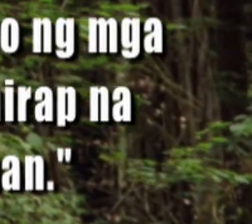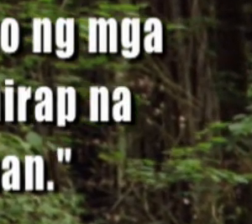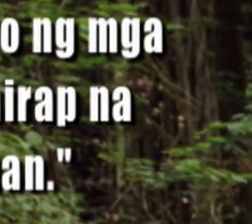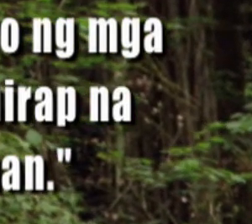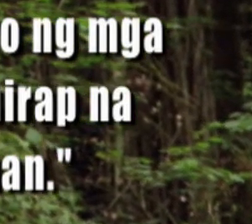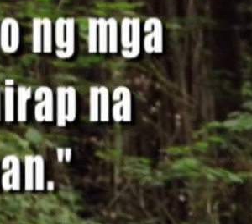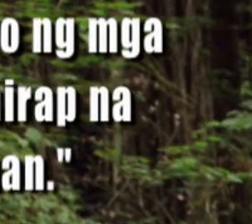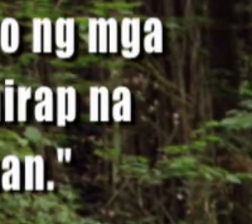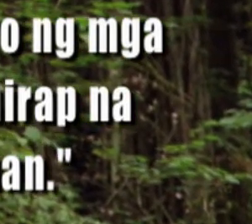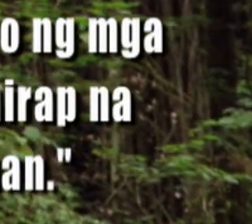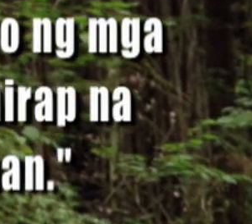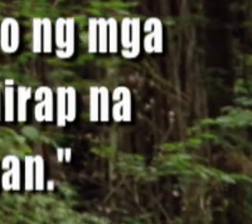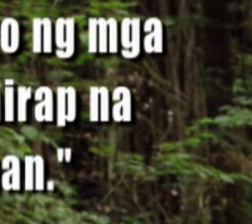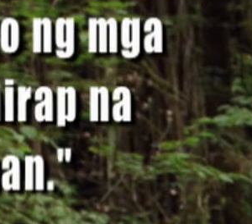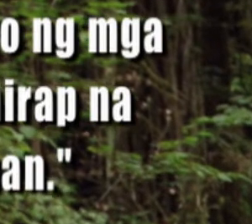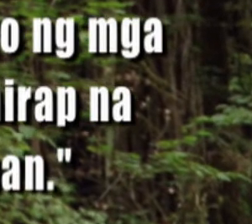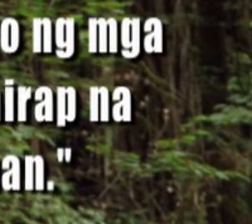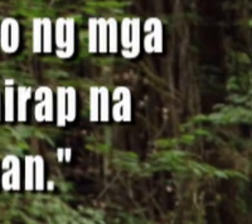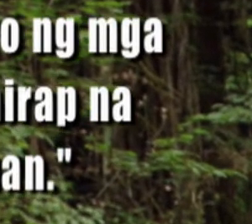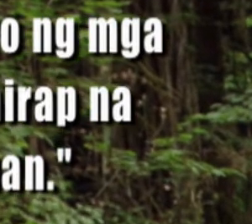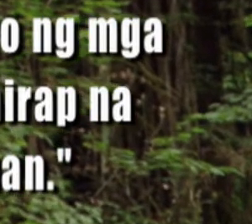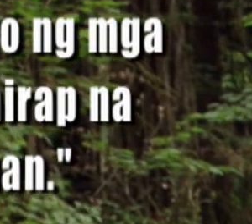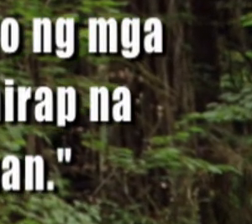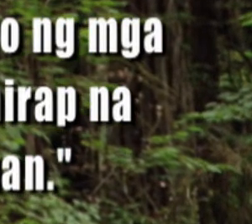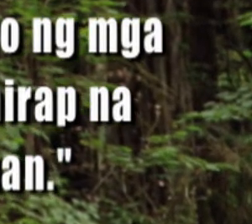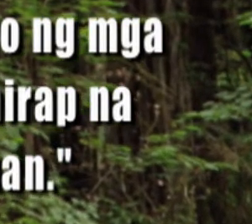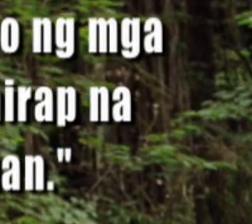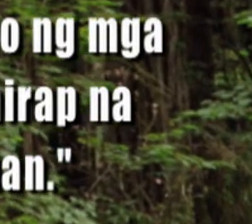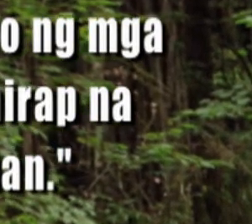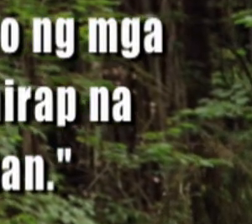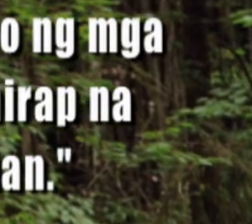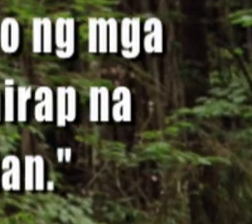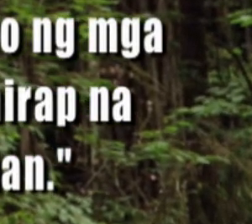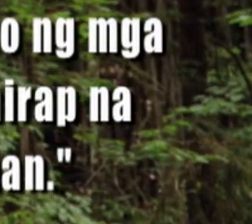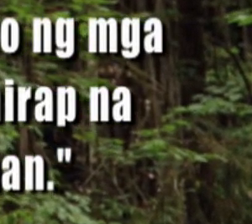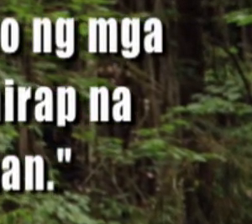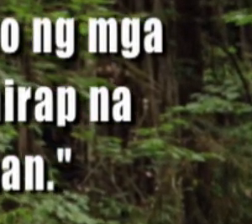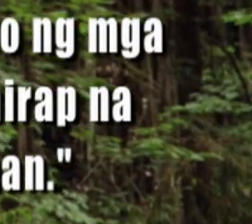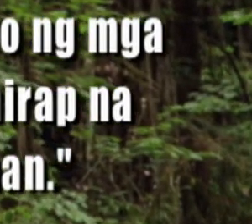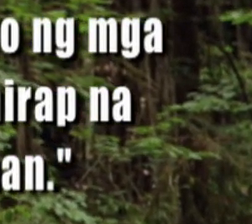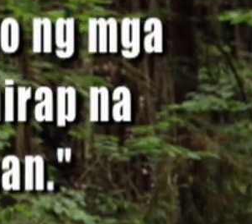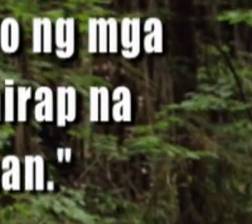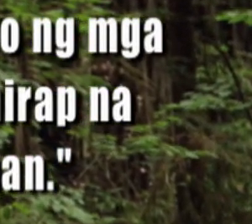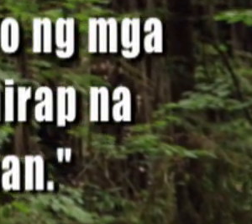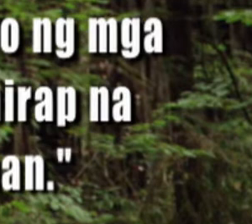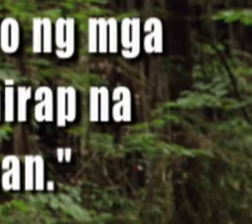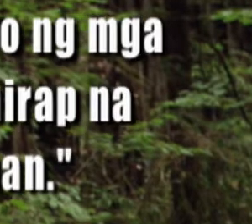3. Tumawag ka sa akin at ako'y sasagot sa iyo at ako'y magpapakita sa iyo ng mga